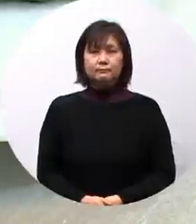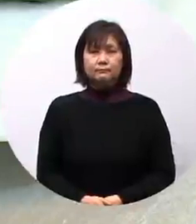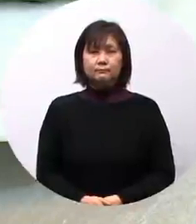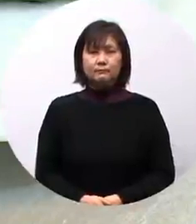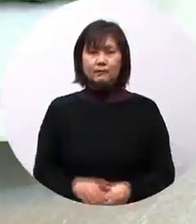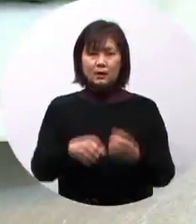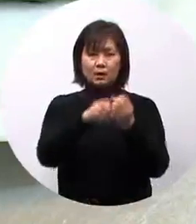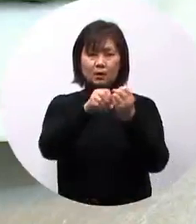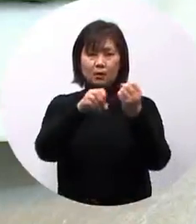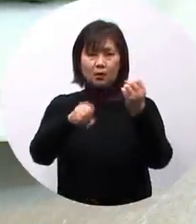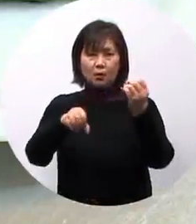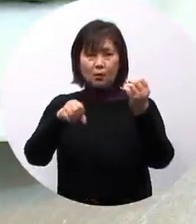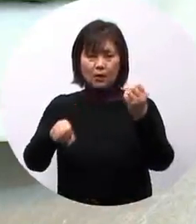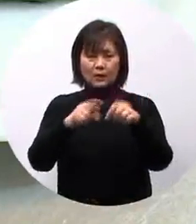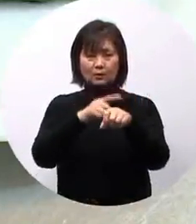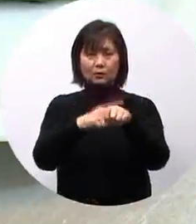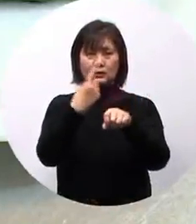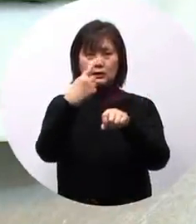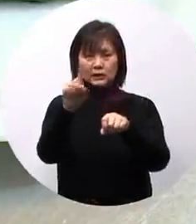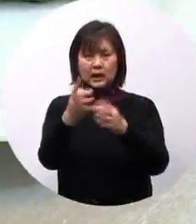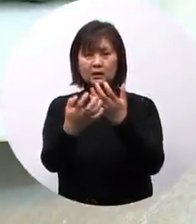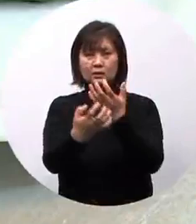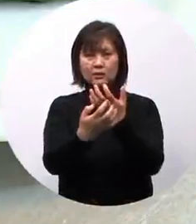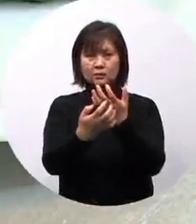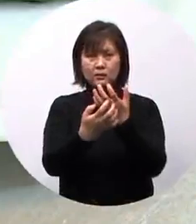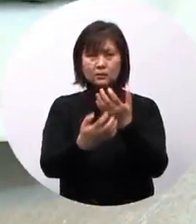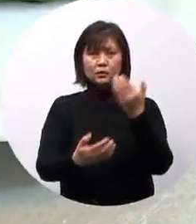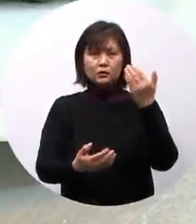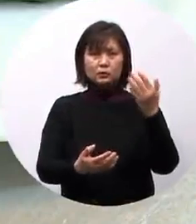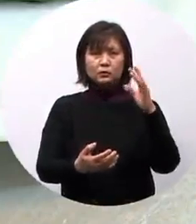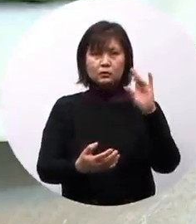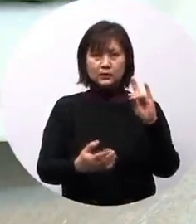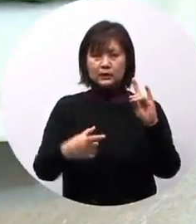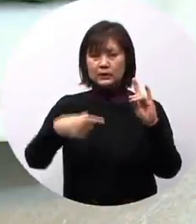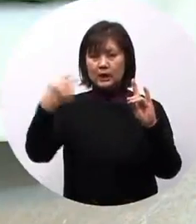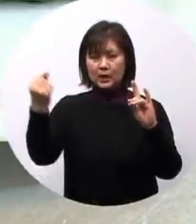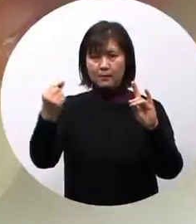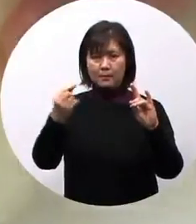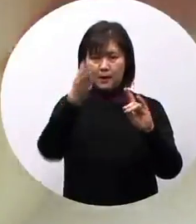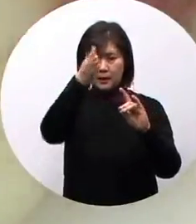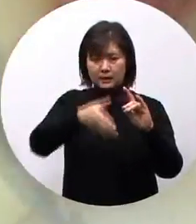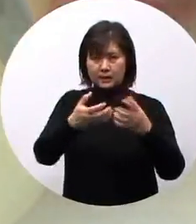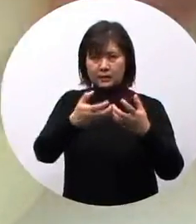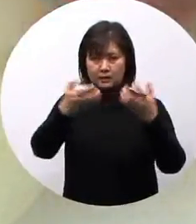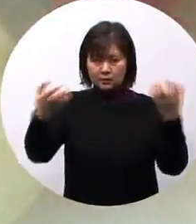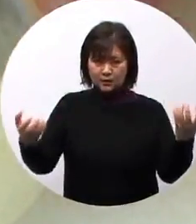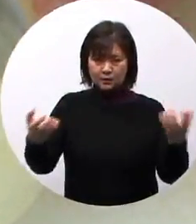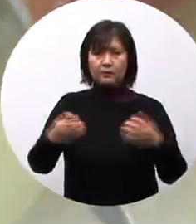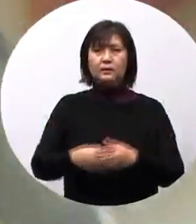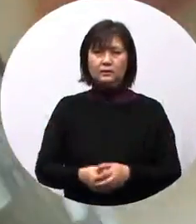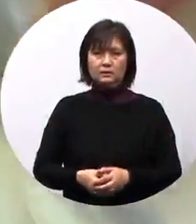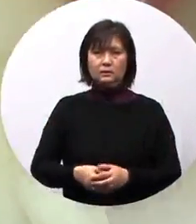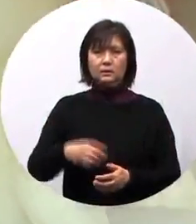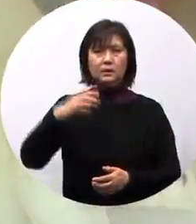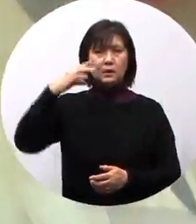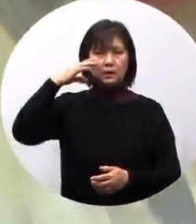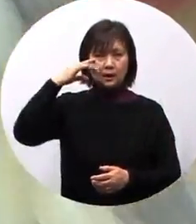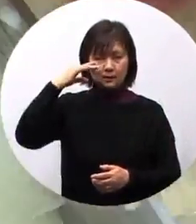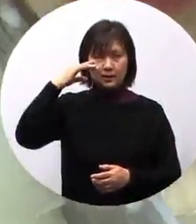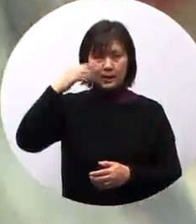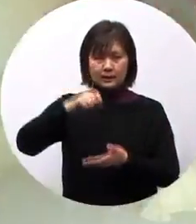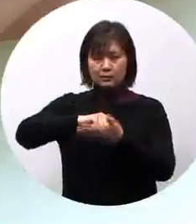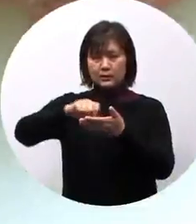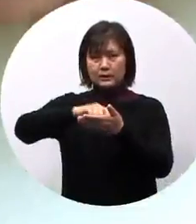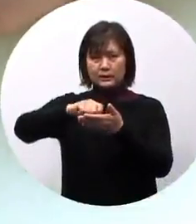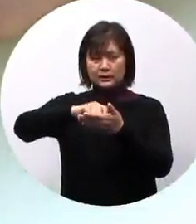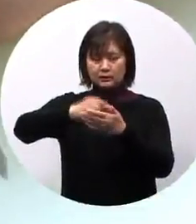ほうれん草を1分茹で上げ、茎と葉の部分に切り分けておきます。玉ねぎとニンニクはみじん切りにし